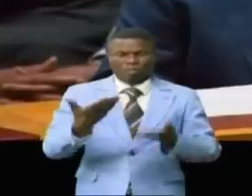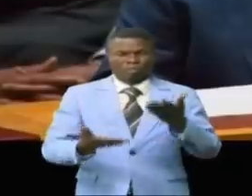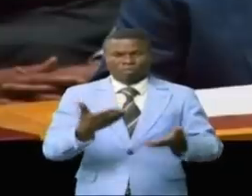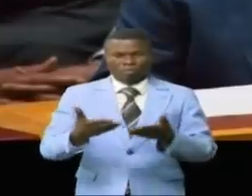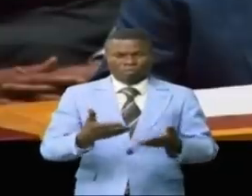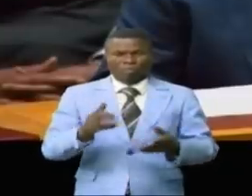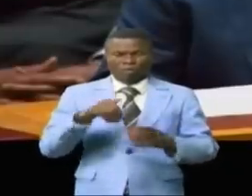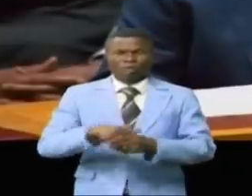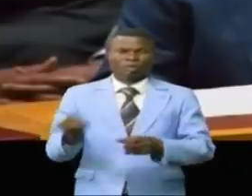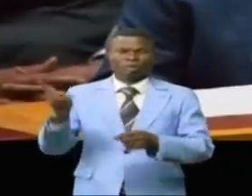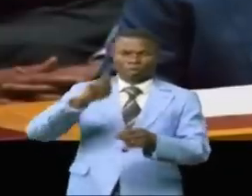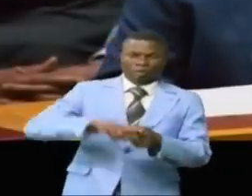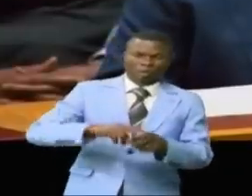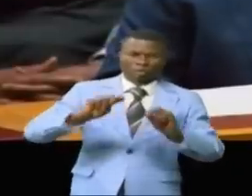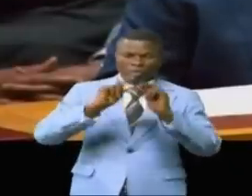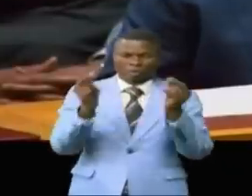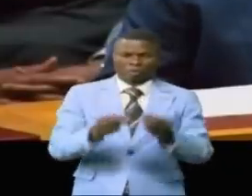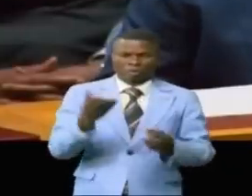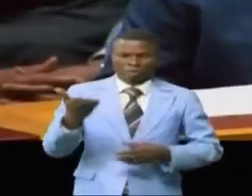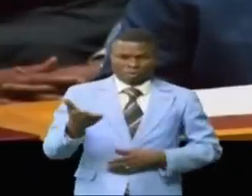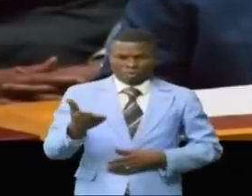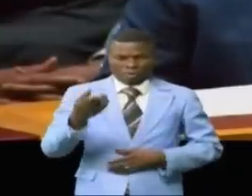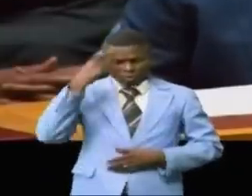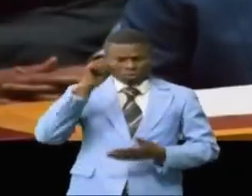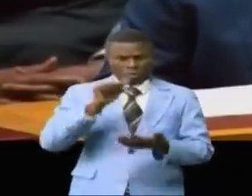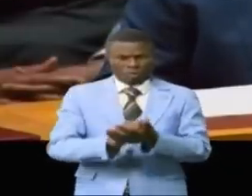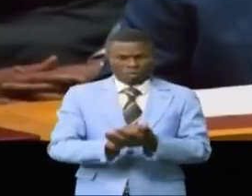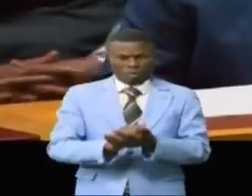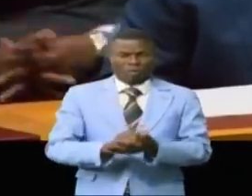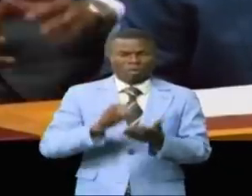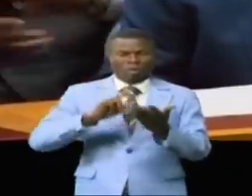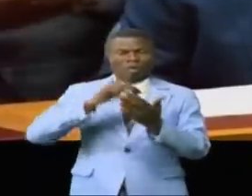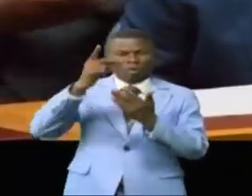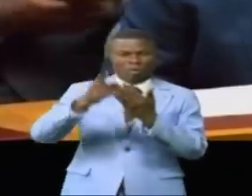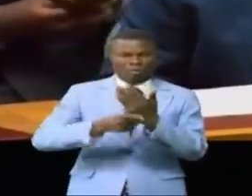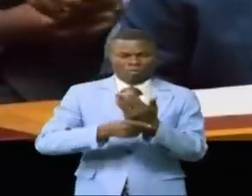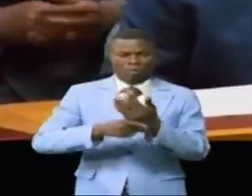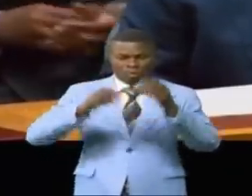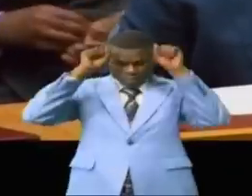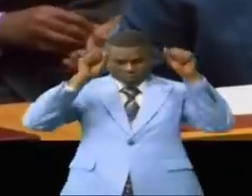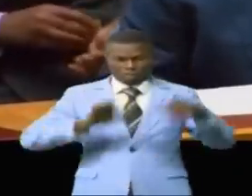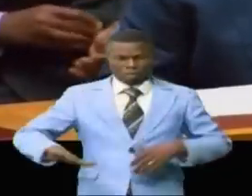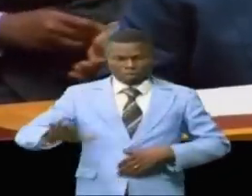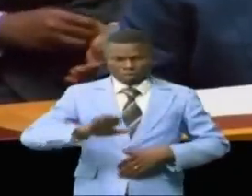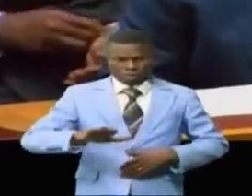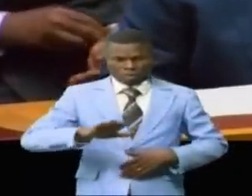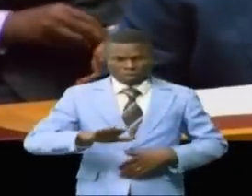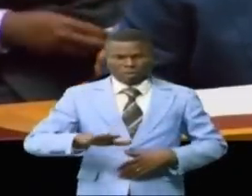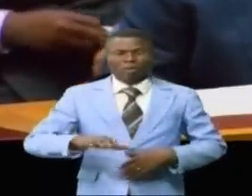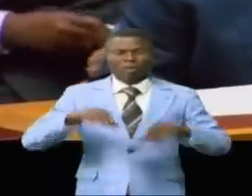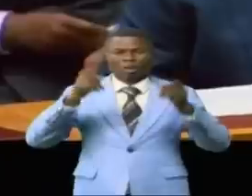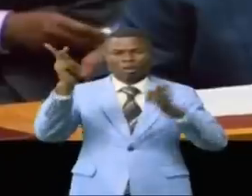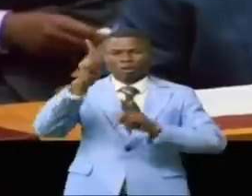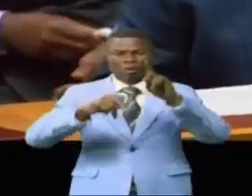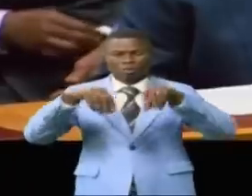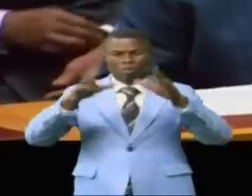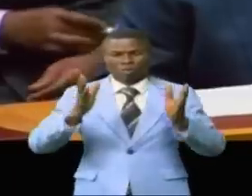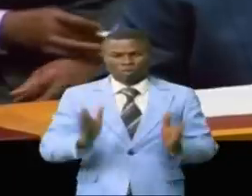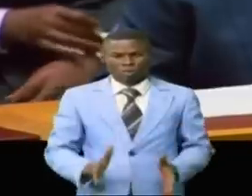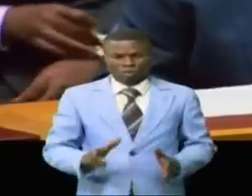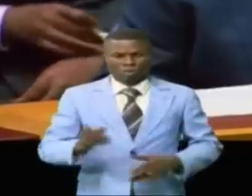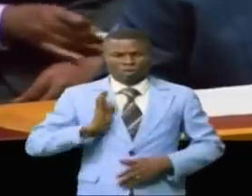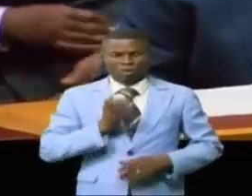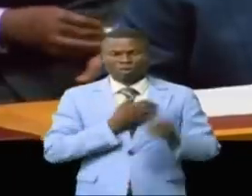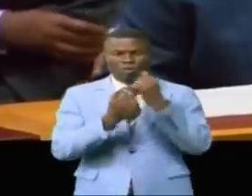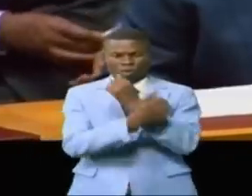la violence des troupes de l'ONU. Sur ce plan, l'ambition du président de la République et du gouvernement congolais est que notre